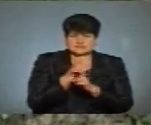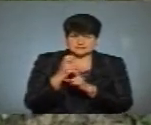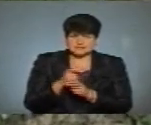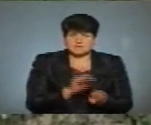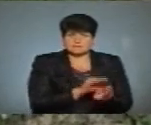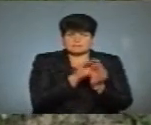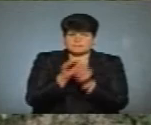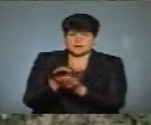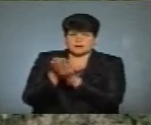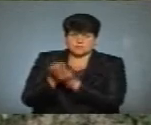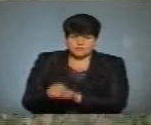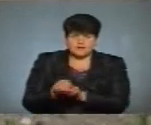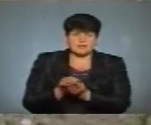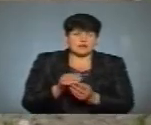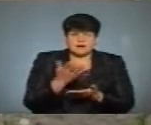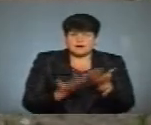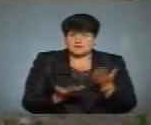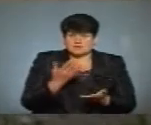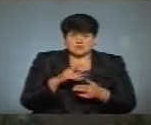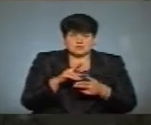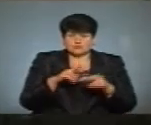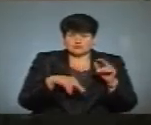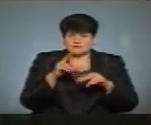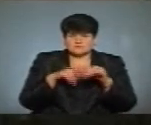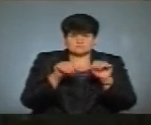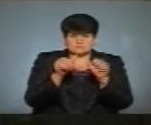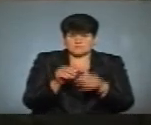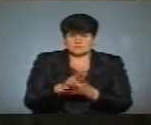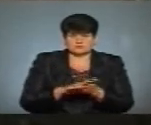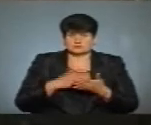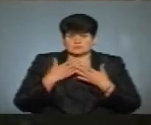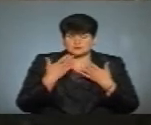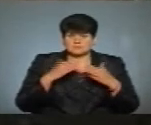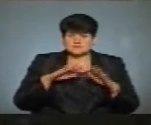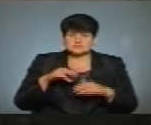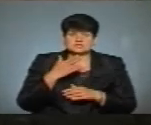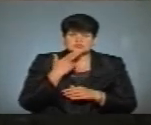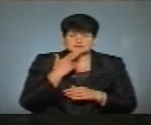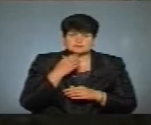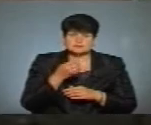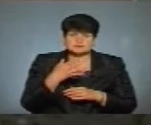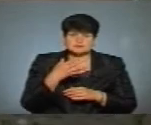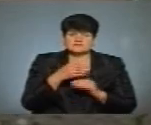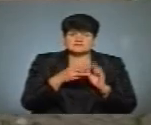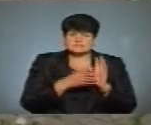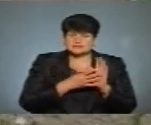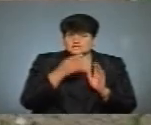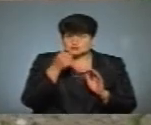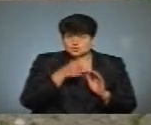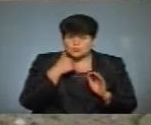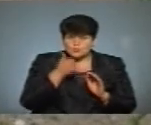будівництво меморіалу не продовжили. В кінці червня 2019 року, зразу після 100-річчя відзначення Чортківської